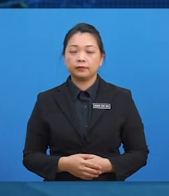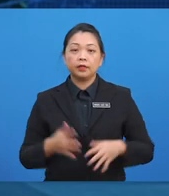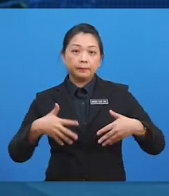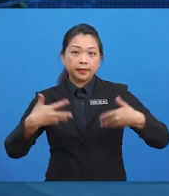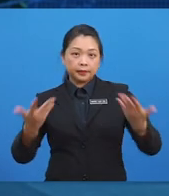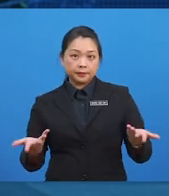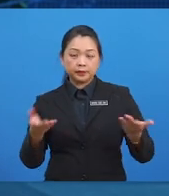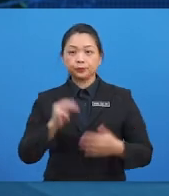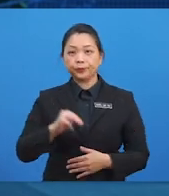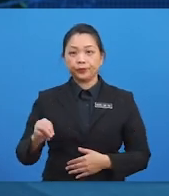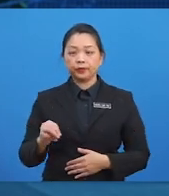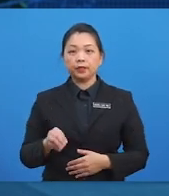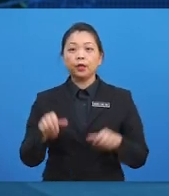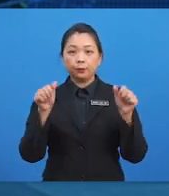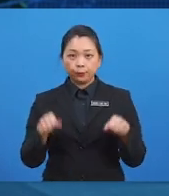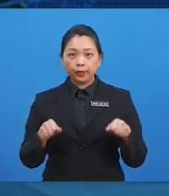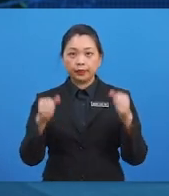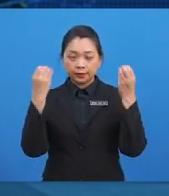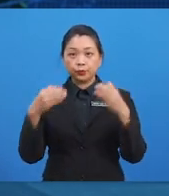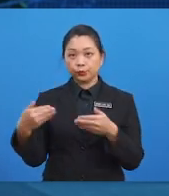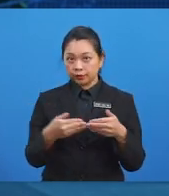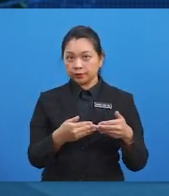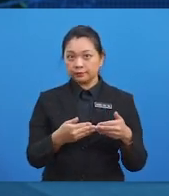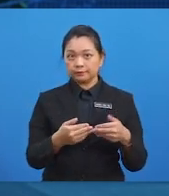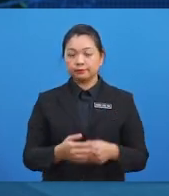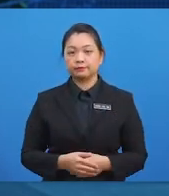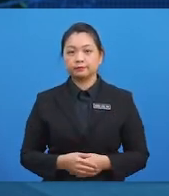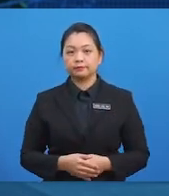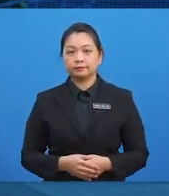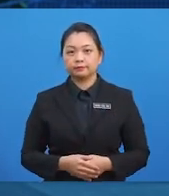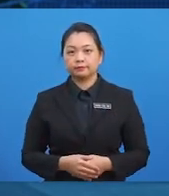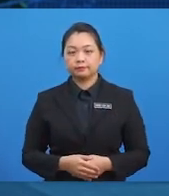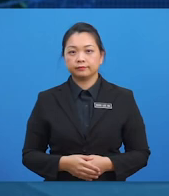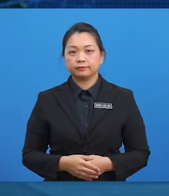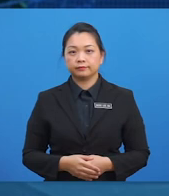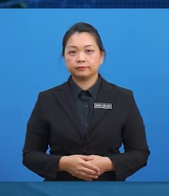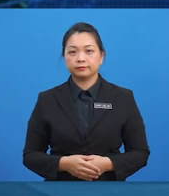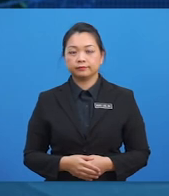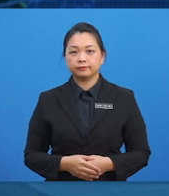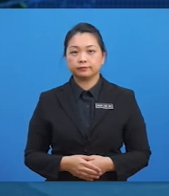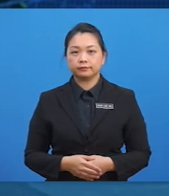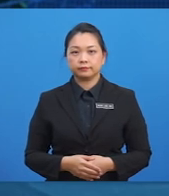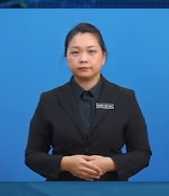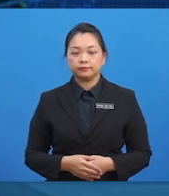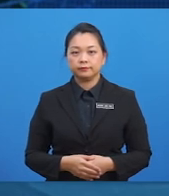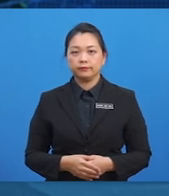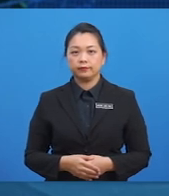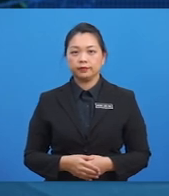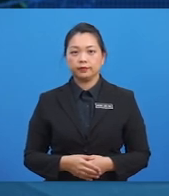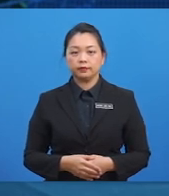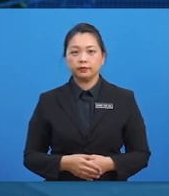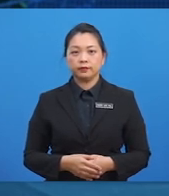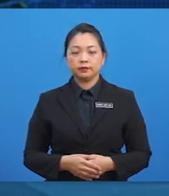Bagaimana murid-murid? Boleh ke cikgu teruskan? Baiklah. Seterusnya, kita lihat bagaimana